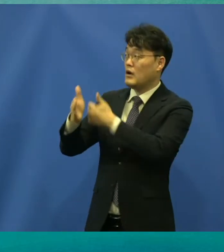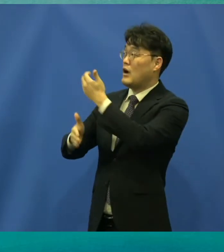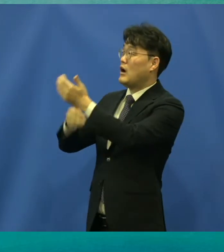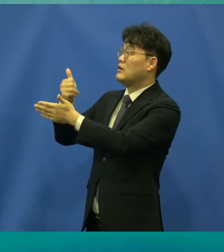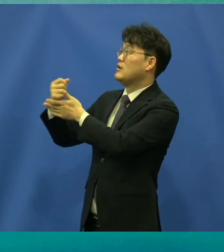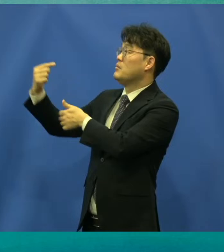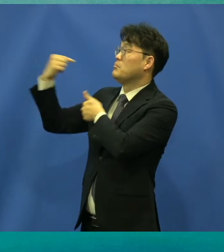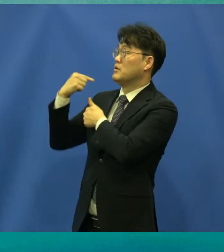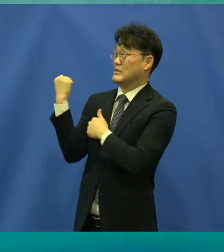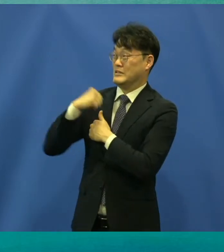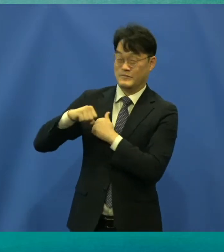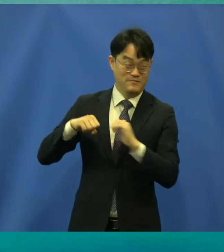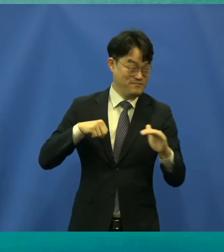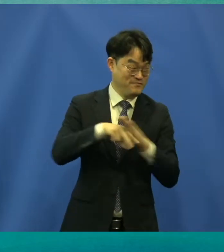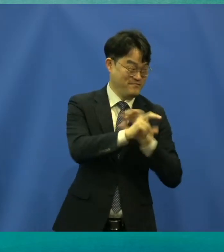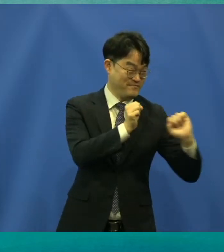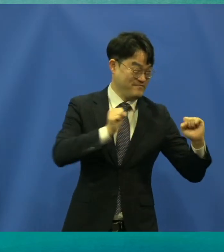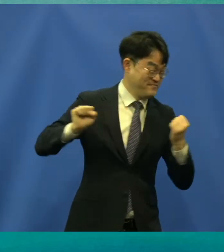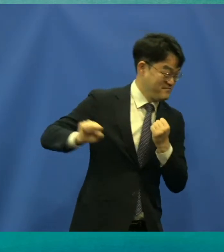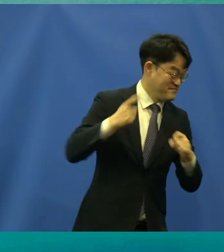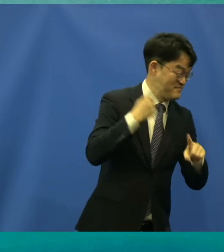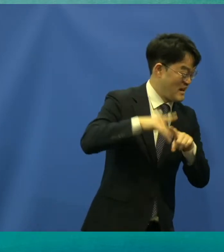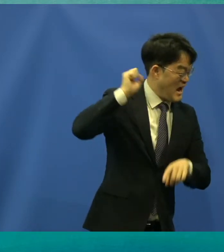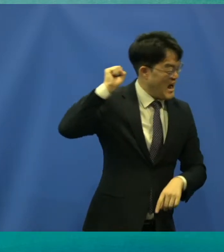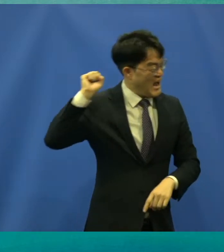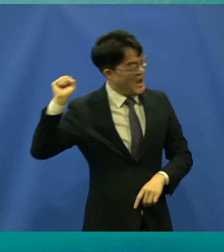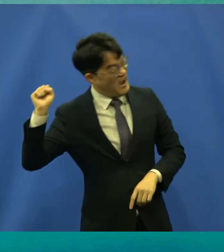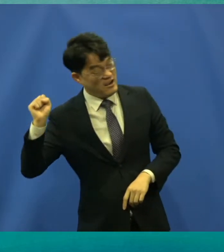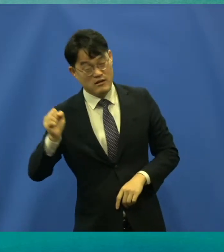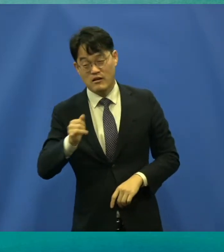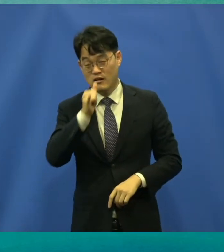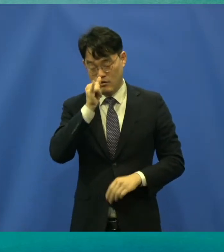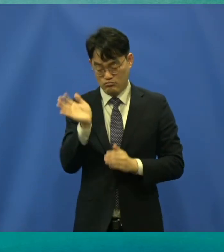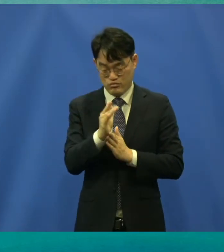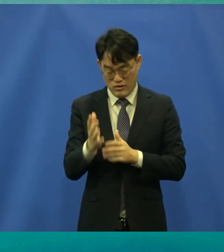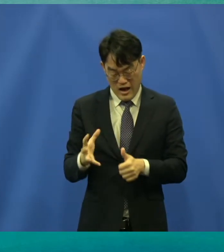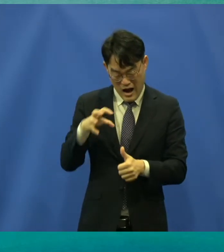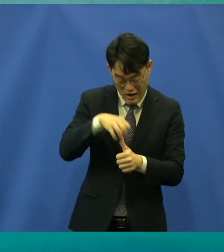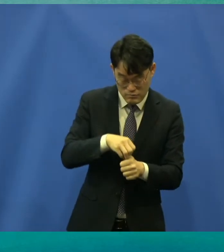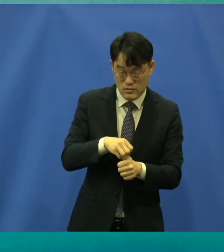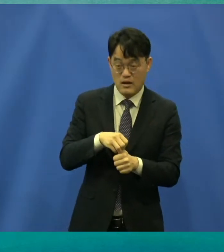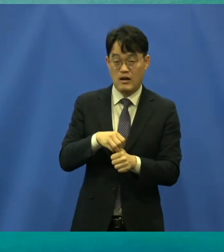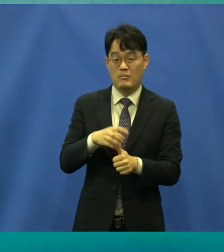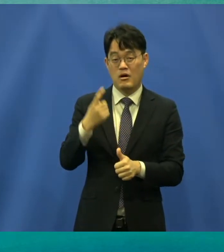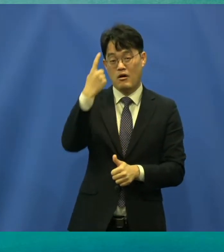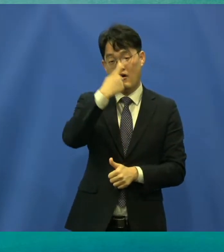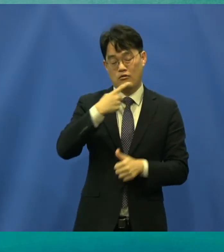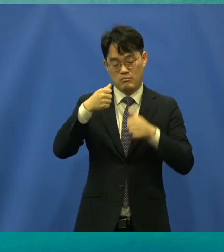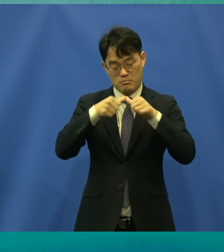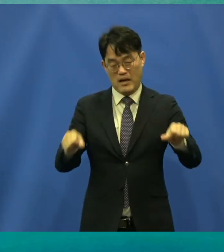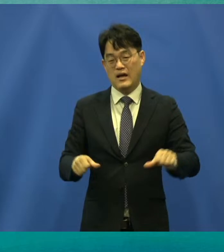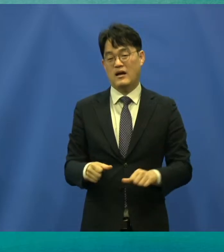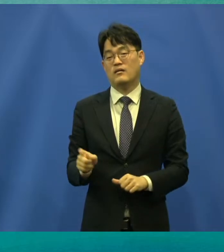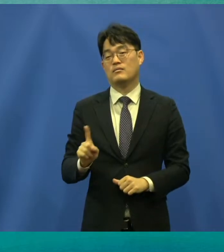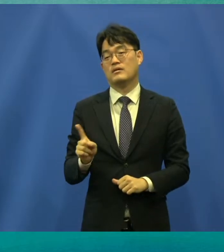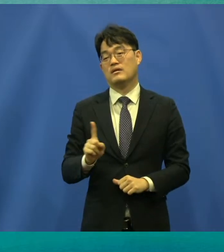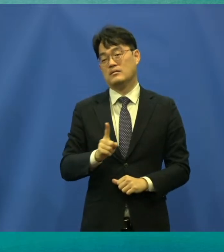있습니다. 초유의 사태입니다. 망신이라도 사실 보통 망신이 아닙니다.